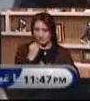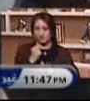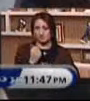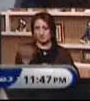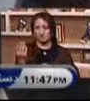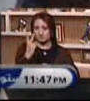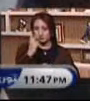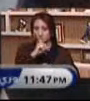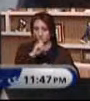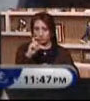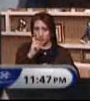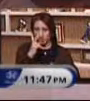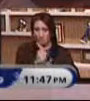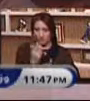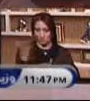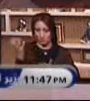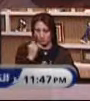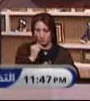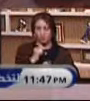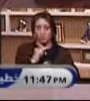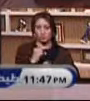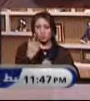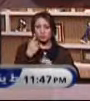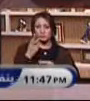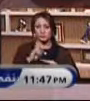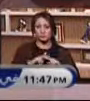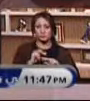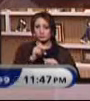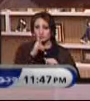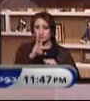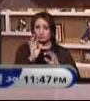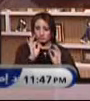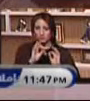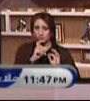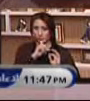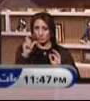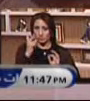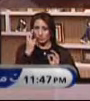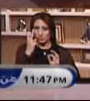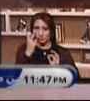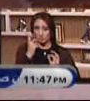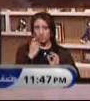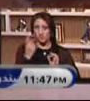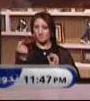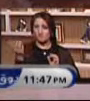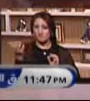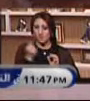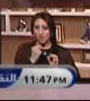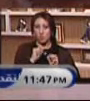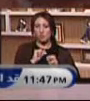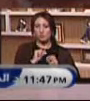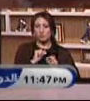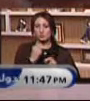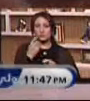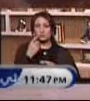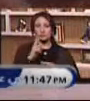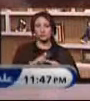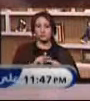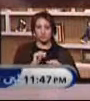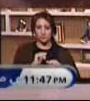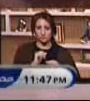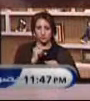مقدم. شوف مزاحم بقى يقول له وهل يضمن أمير المؤمنين أن يعيش إلى شهرين؟ خبر الله.